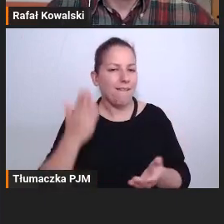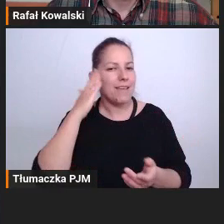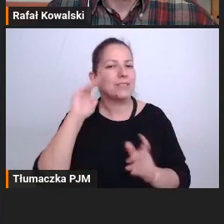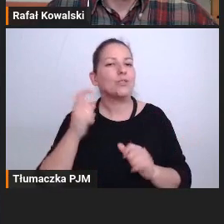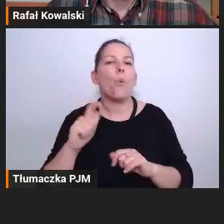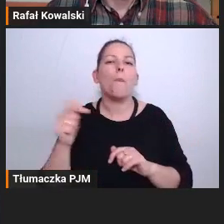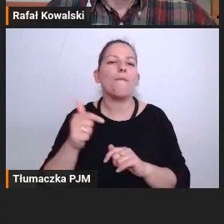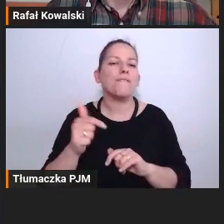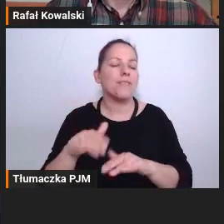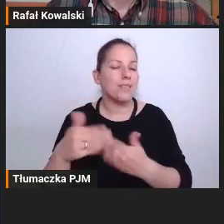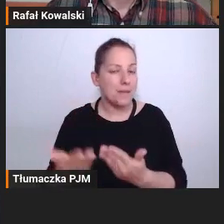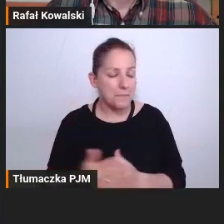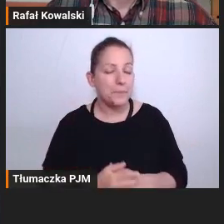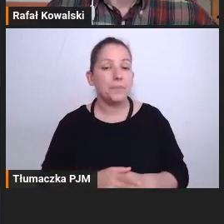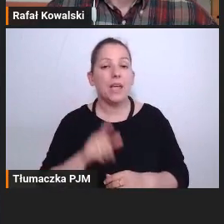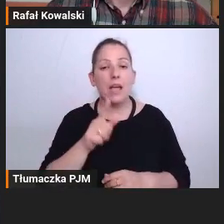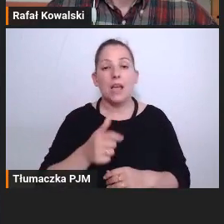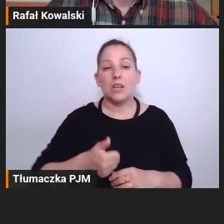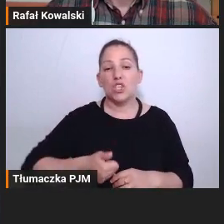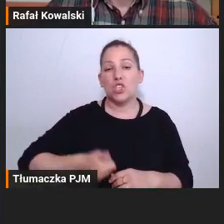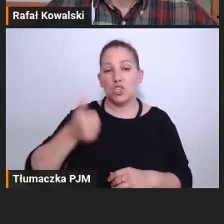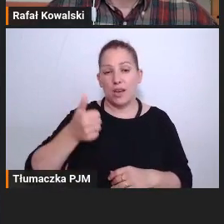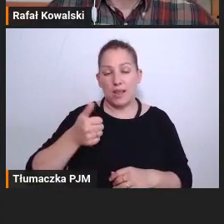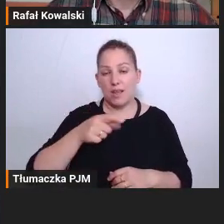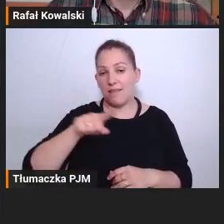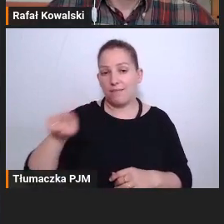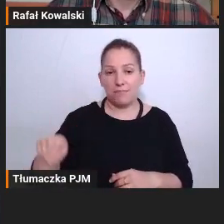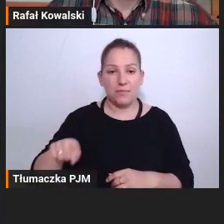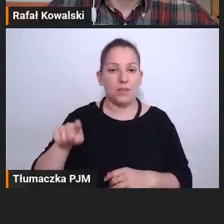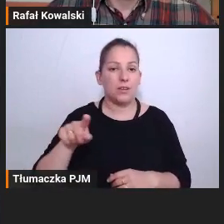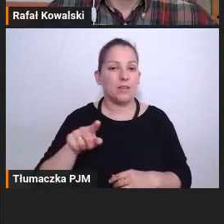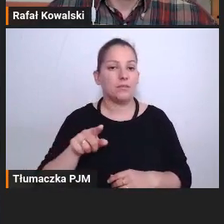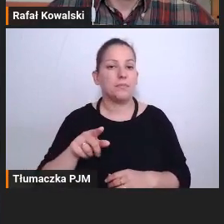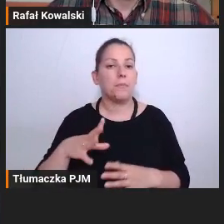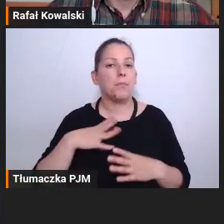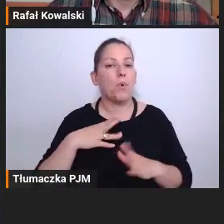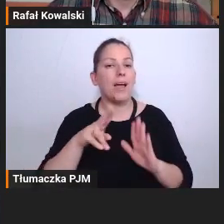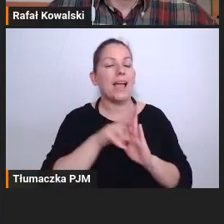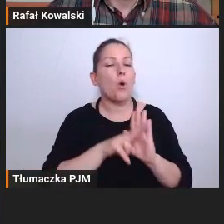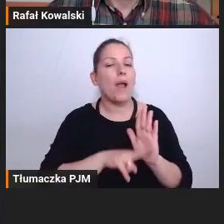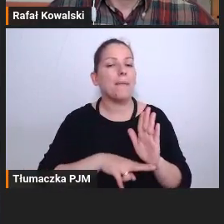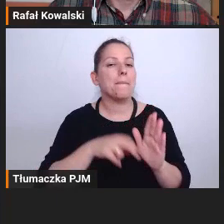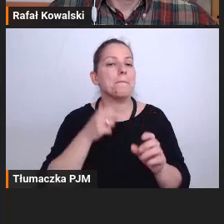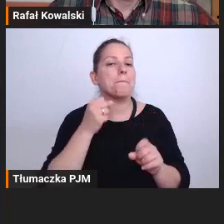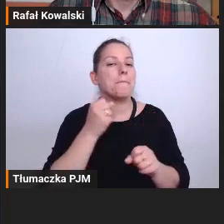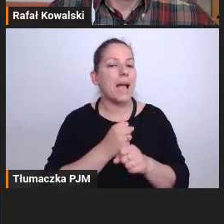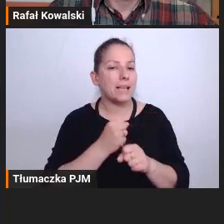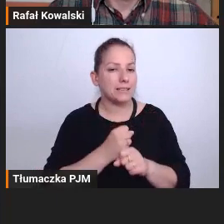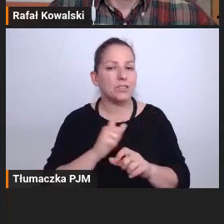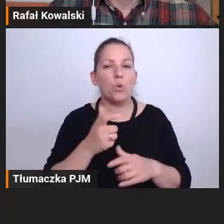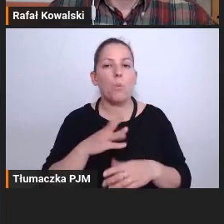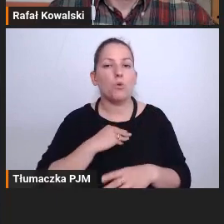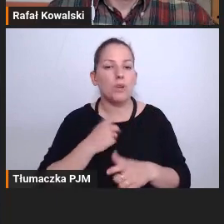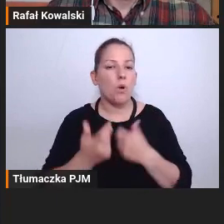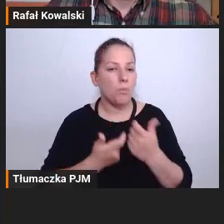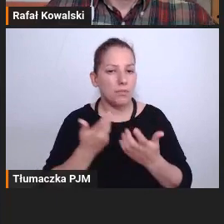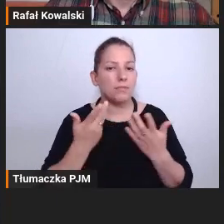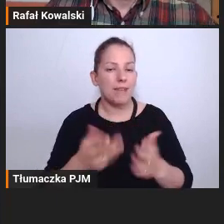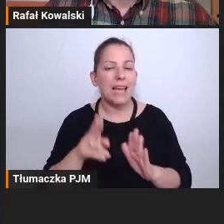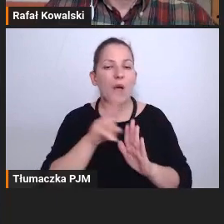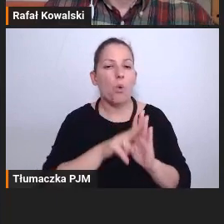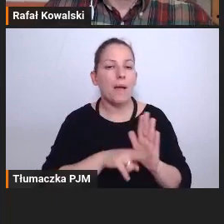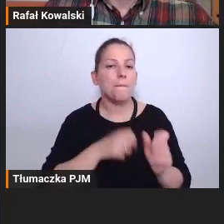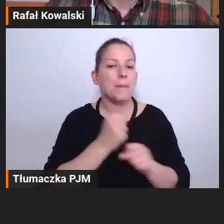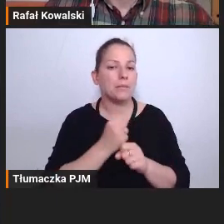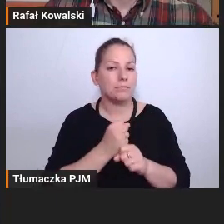przysługuje. W przypadku pracodawców, którzy mieli przyjęte regulaminy pracy, to co można zrobić, to ewentualnie te regulaminy